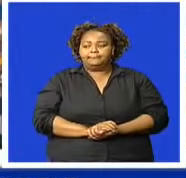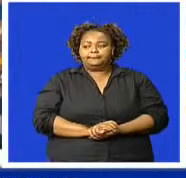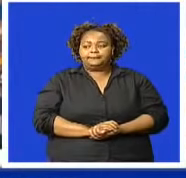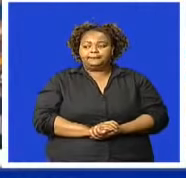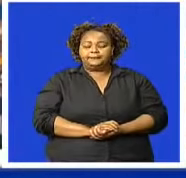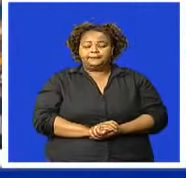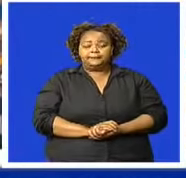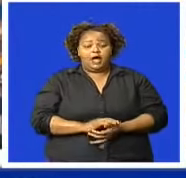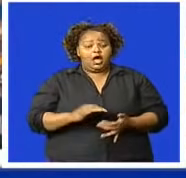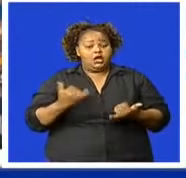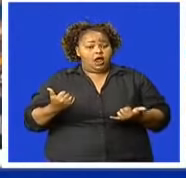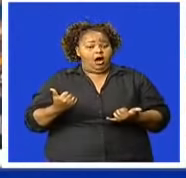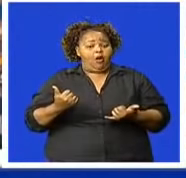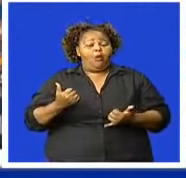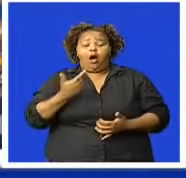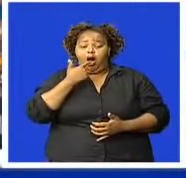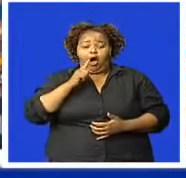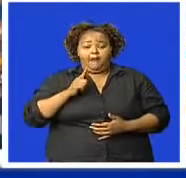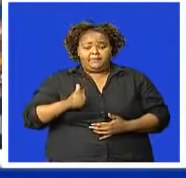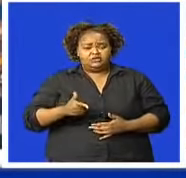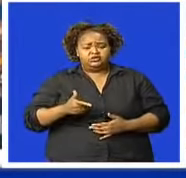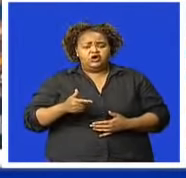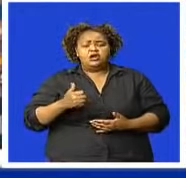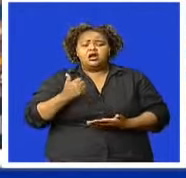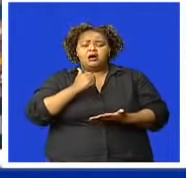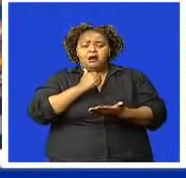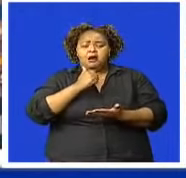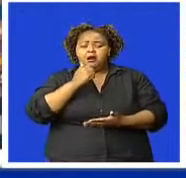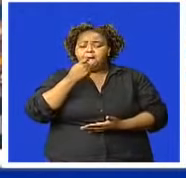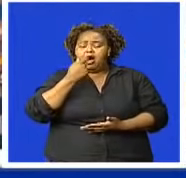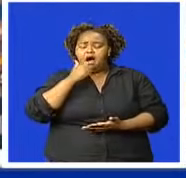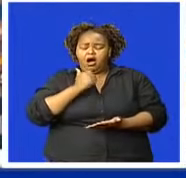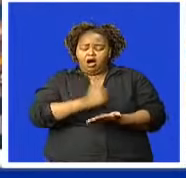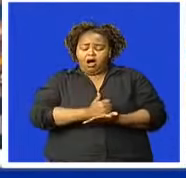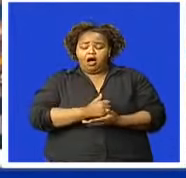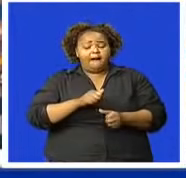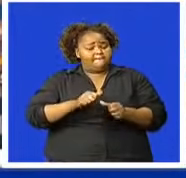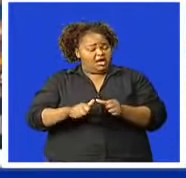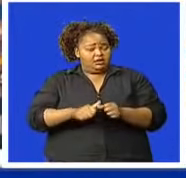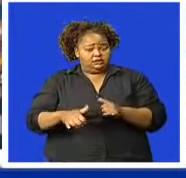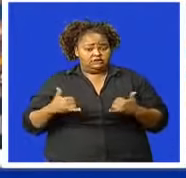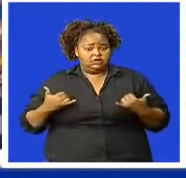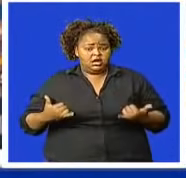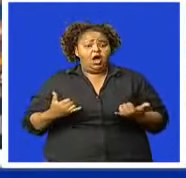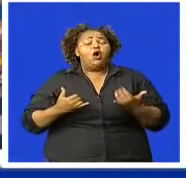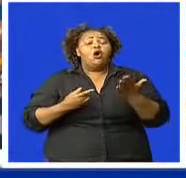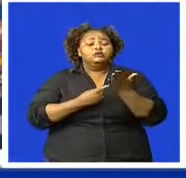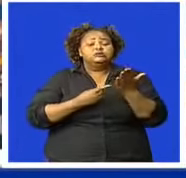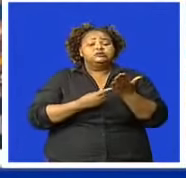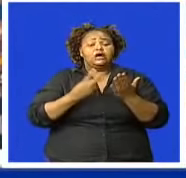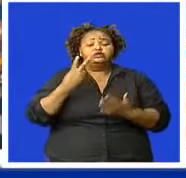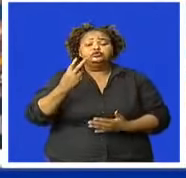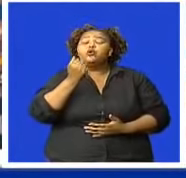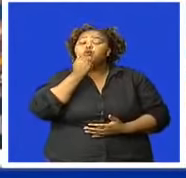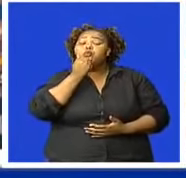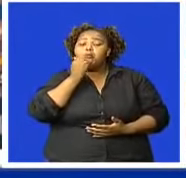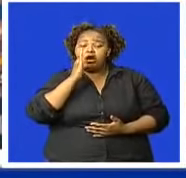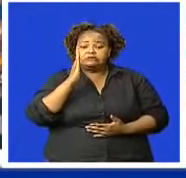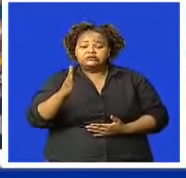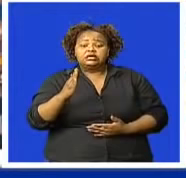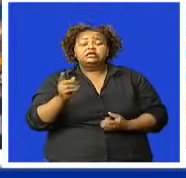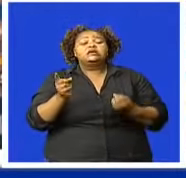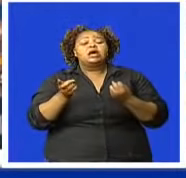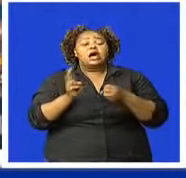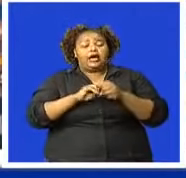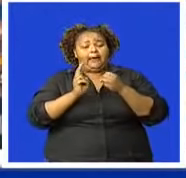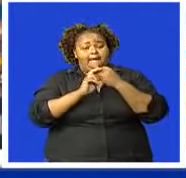Singono simo sa petrol kumagalaji lamaningi emadolobheni lamakhulu akuleli lekuyimbabane namanzini. Kanti ke